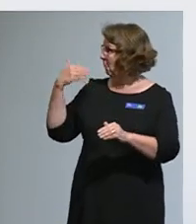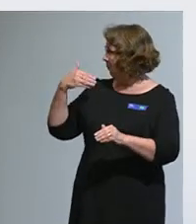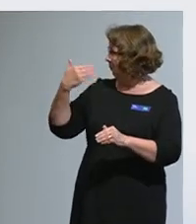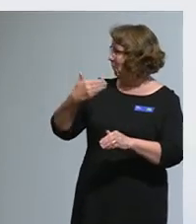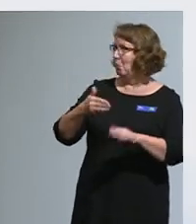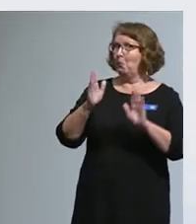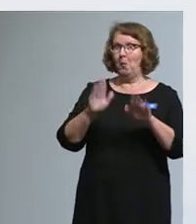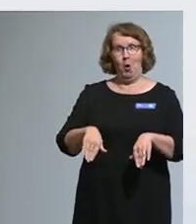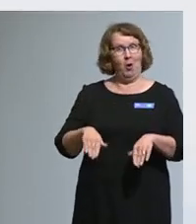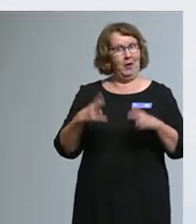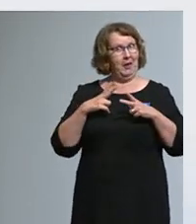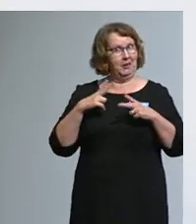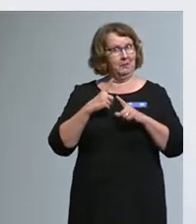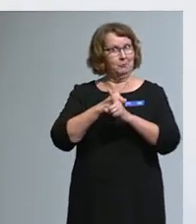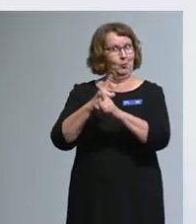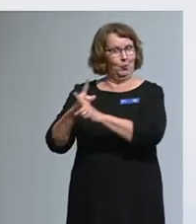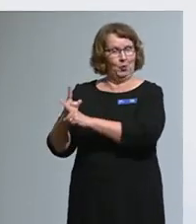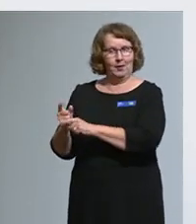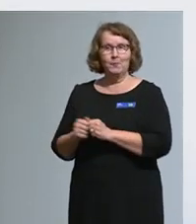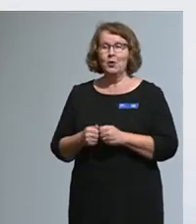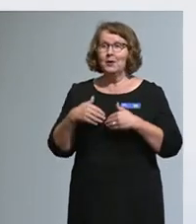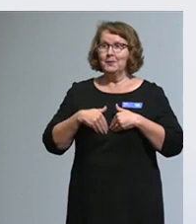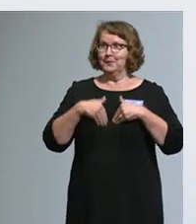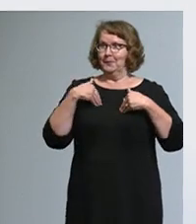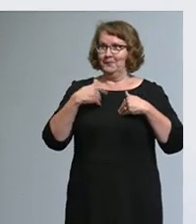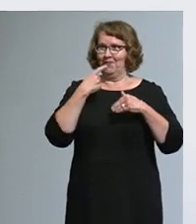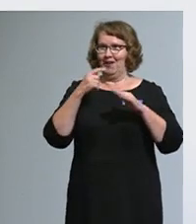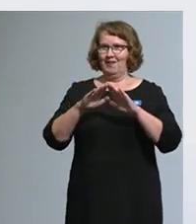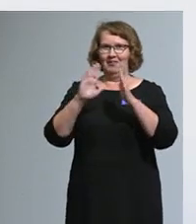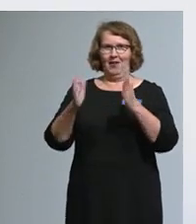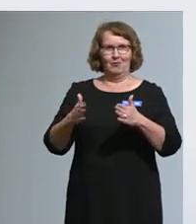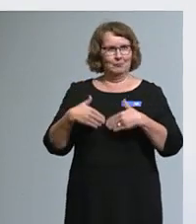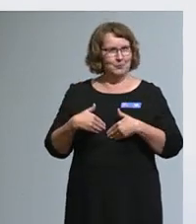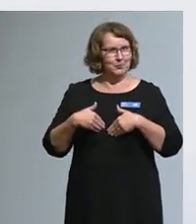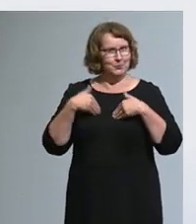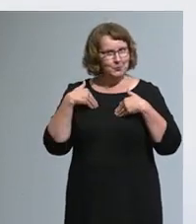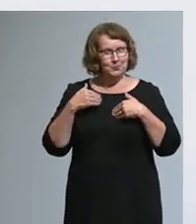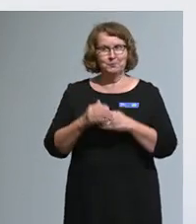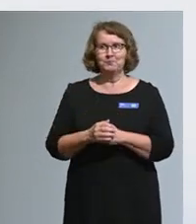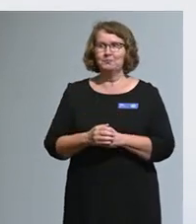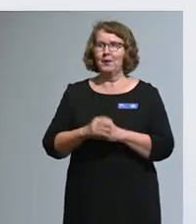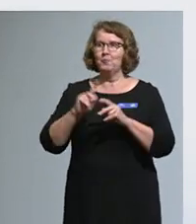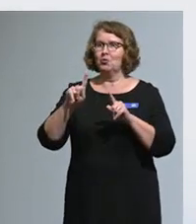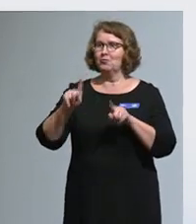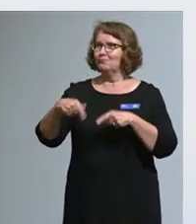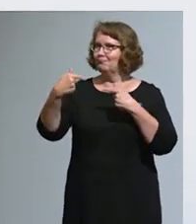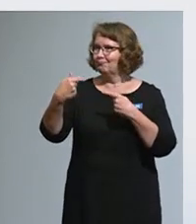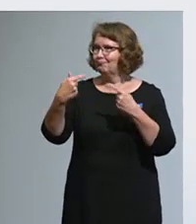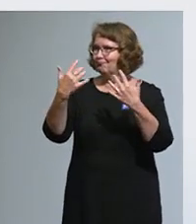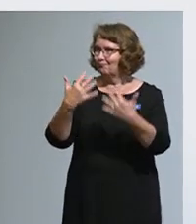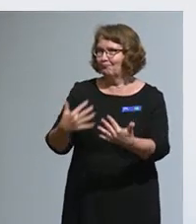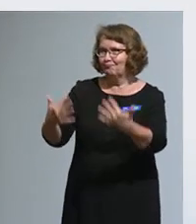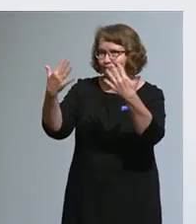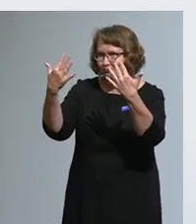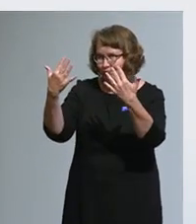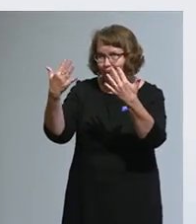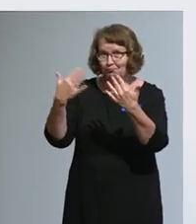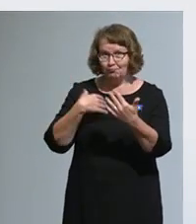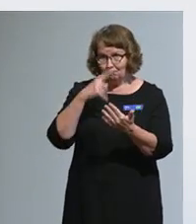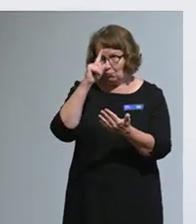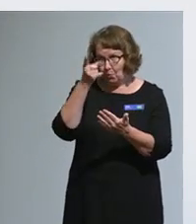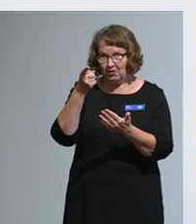Mutta ilo olla täällä Finlandia-talolla ja myöskin siellä verkon päässä olevat ihmiset, olen ymmärtänyt, että